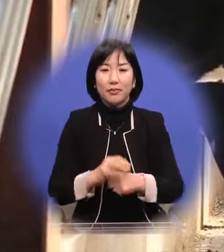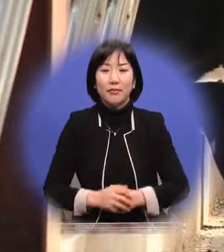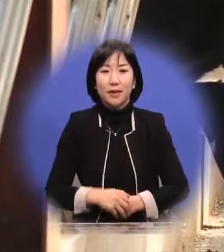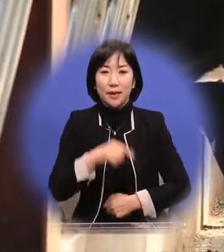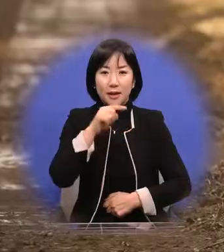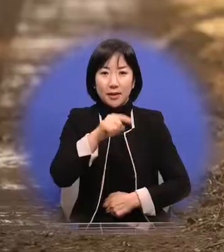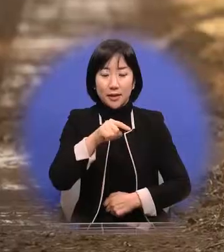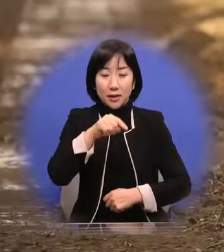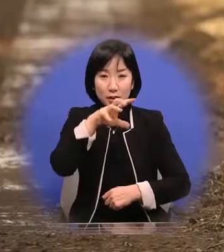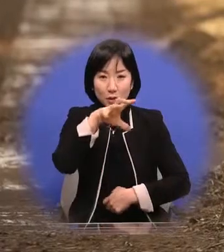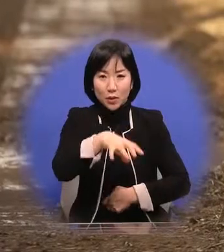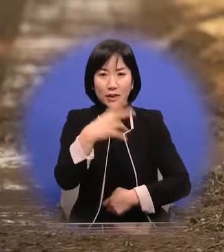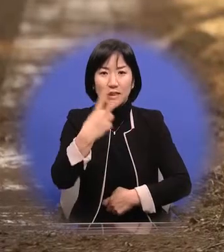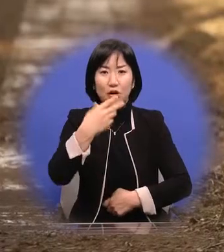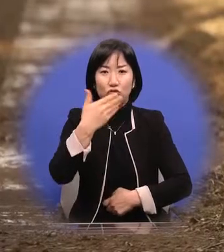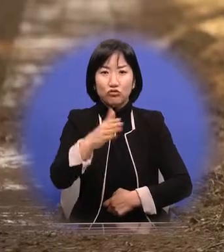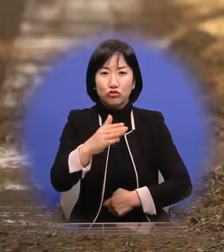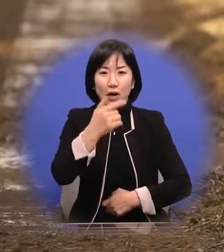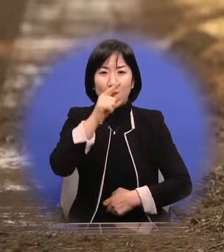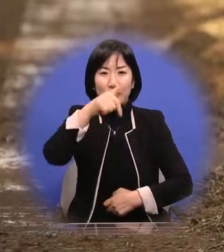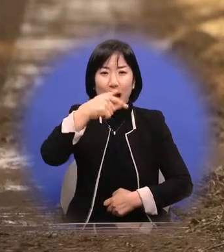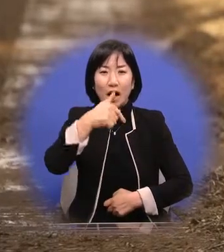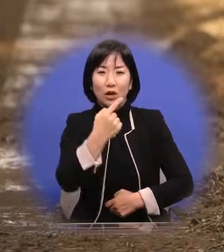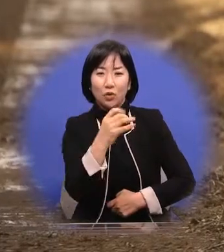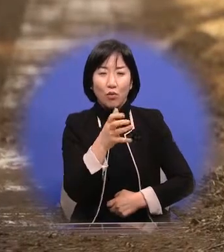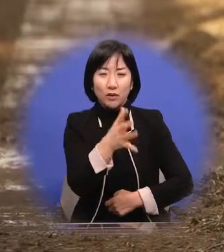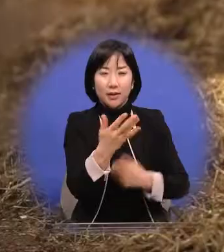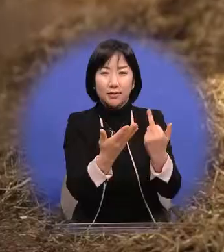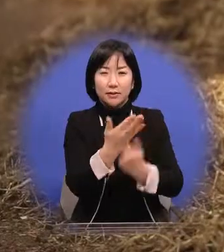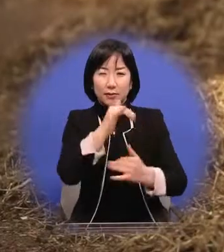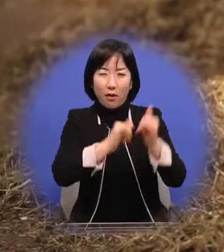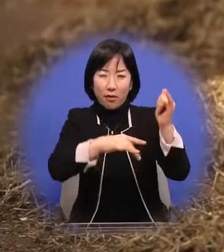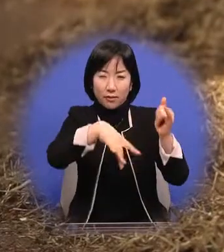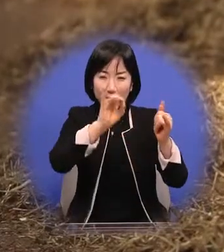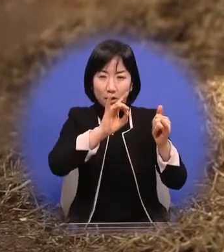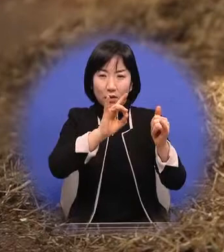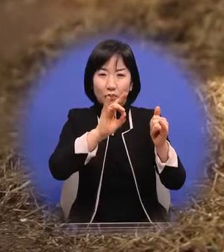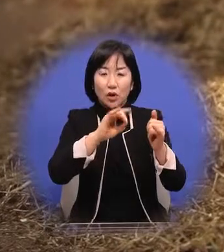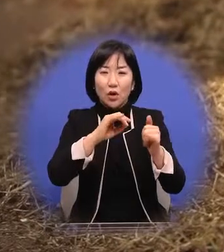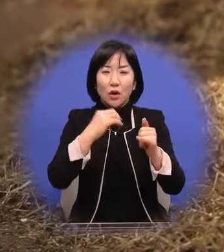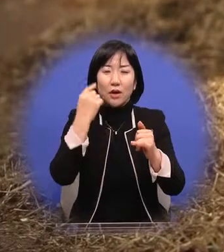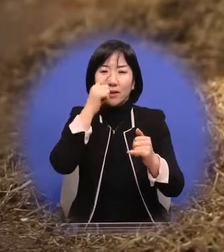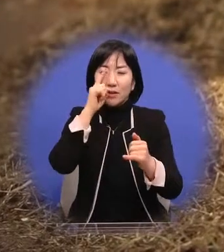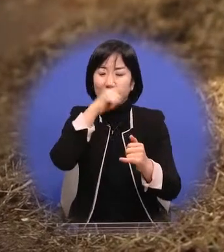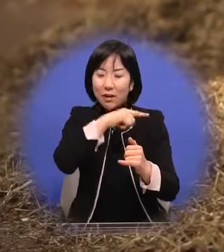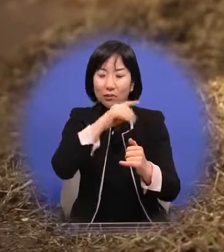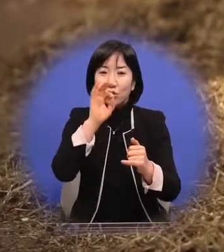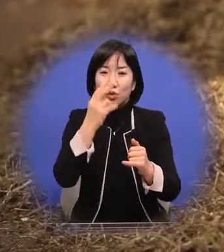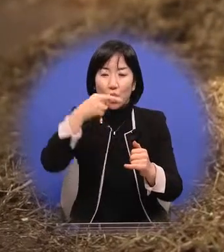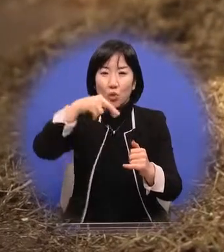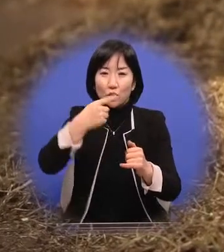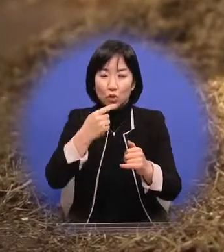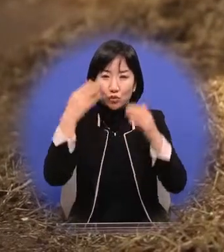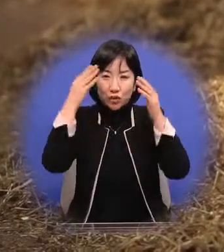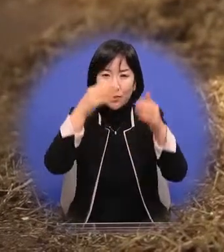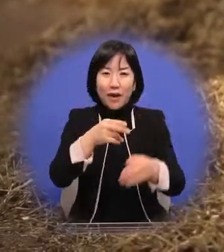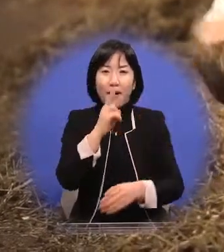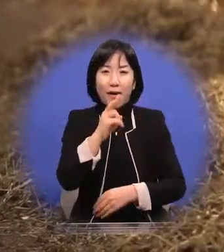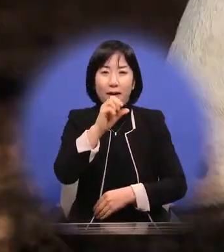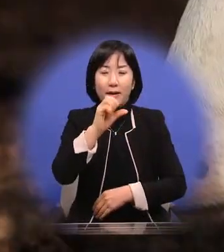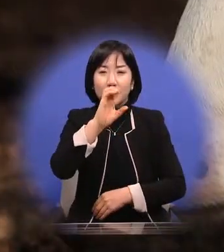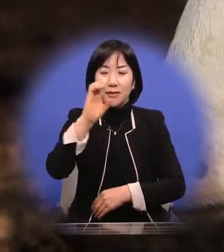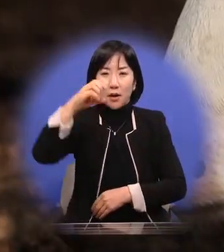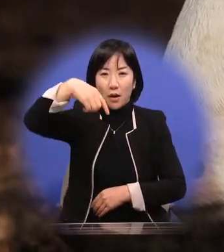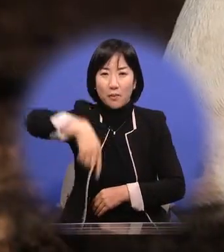This is the 2009, 2009년 낙농 분야에서 제주 최초로 유해 요소 중점 관리 기준인 햇섭 적용